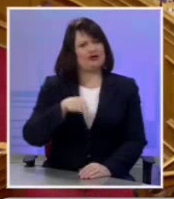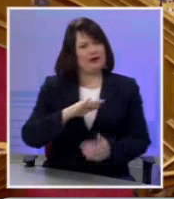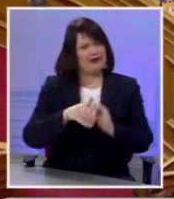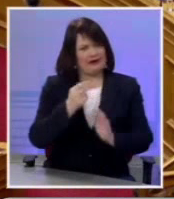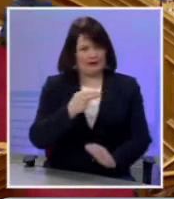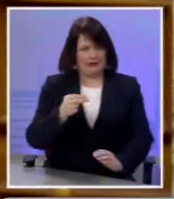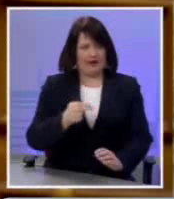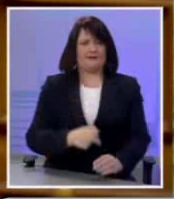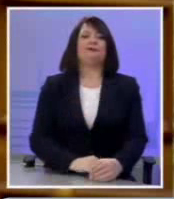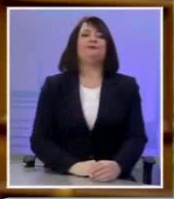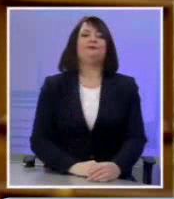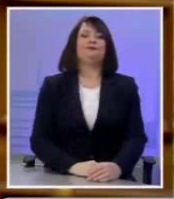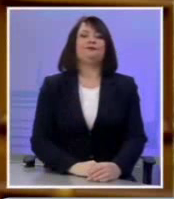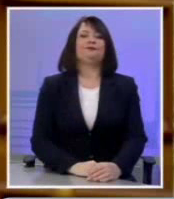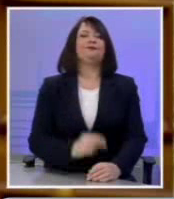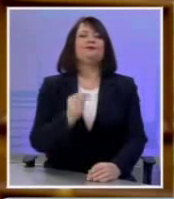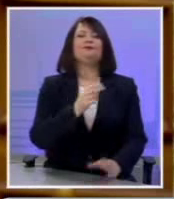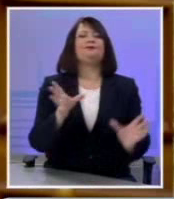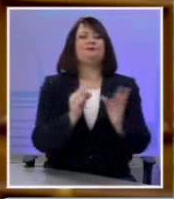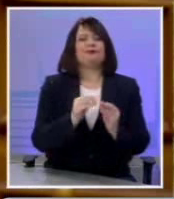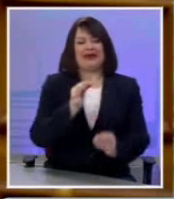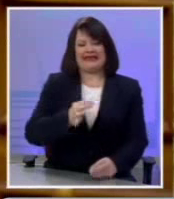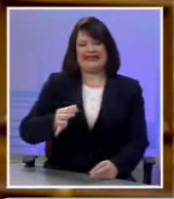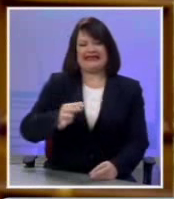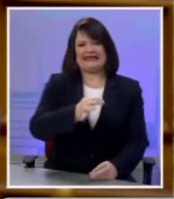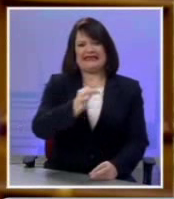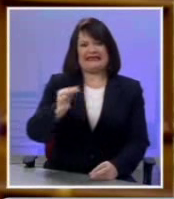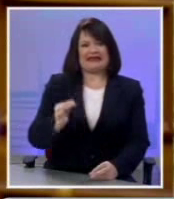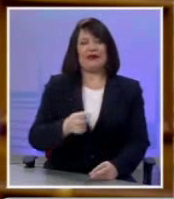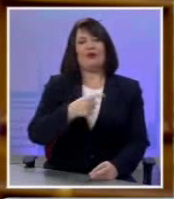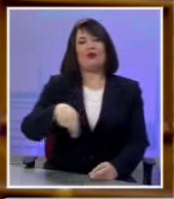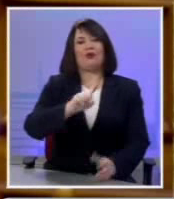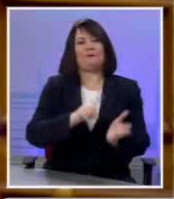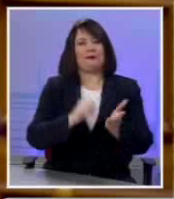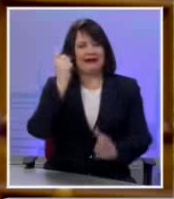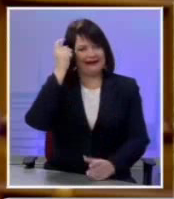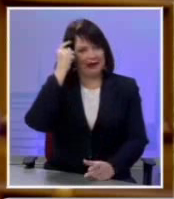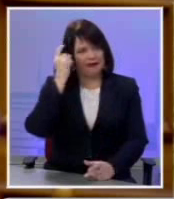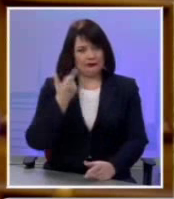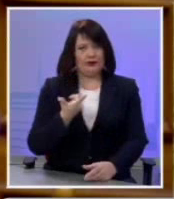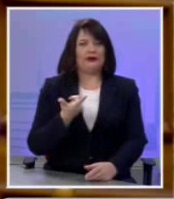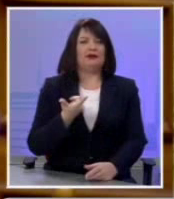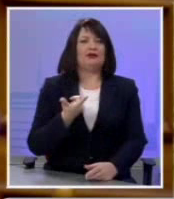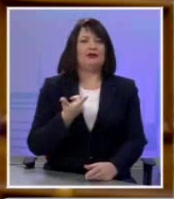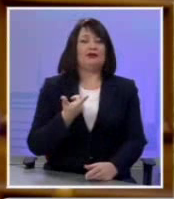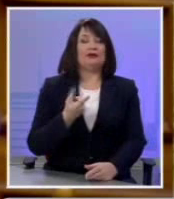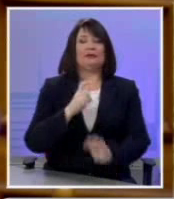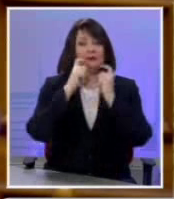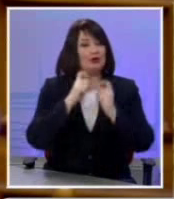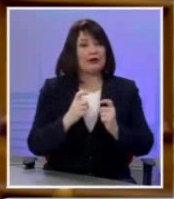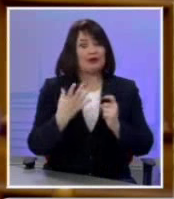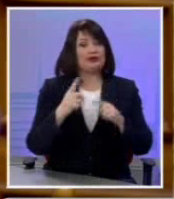ενδιαφέρον. Σε σχέση λοιπόν με τα νησιά, πρέπει να τα κατανοήσουμε όλοι. Η υποχρέωσή